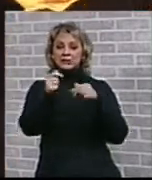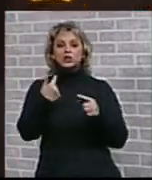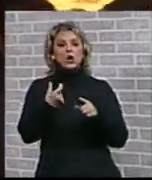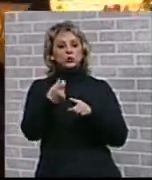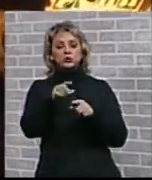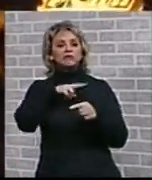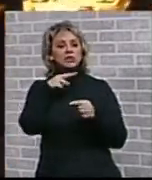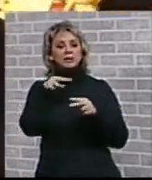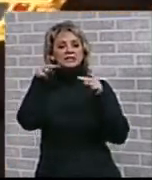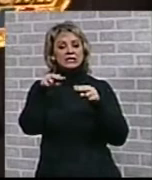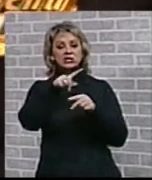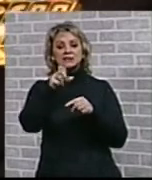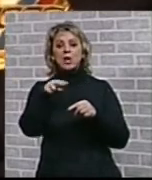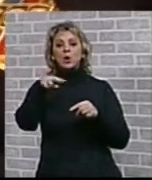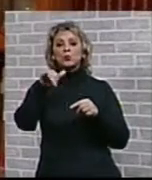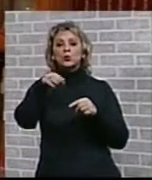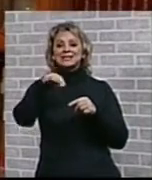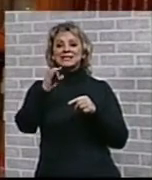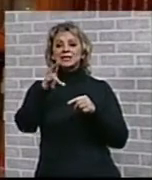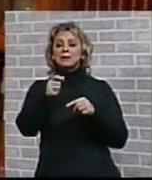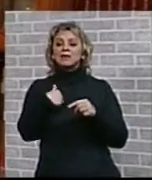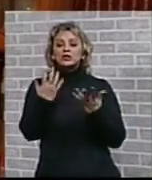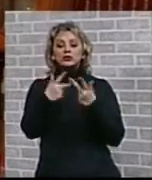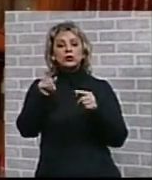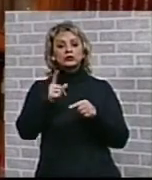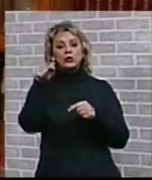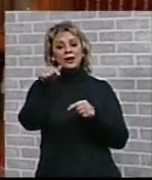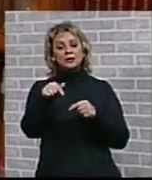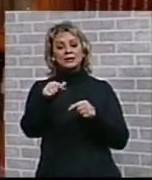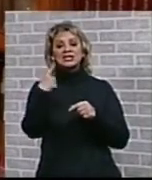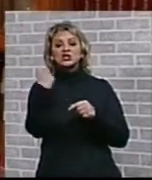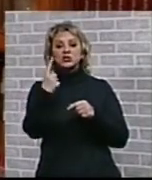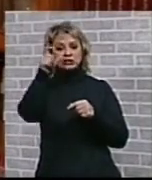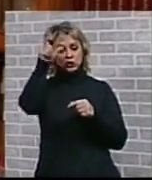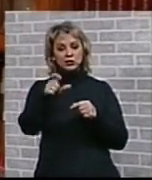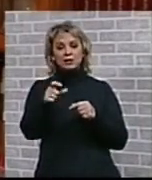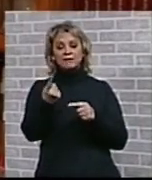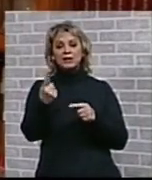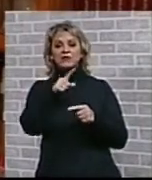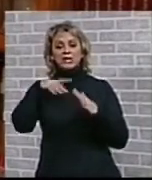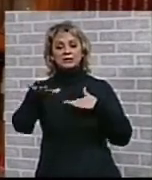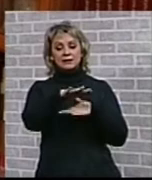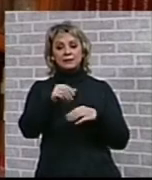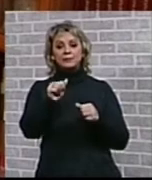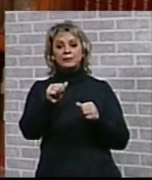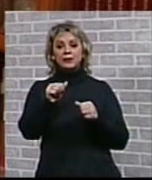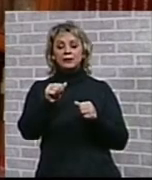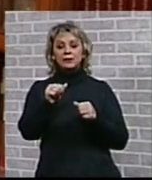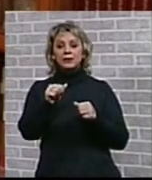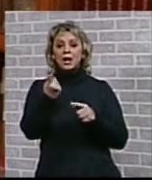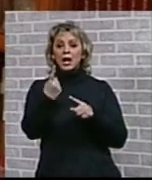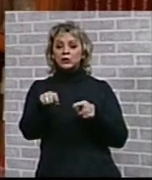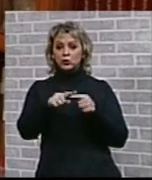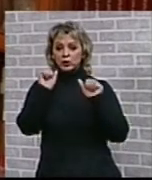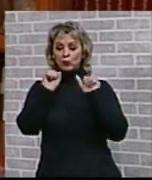очень внимательно слежу за Путиным. Я считаю, что это единственный человек в России,